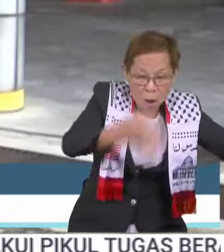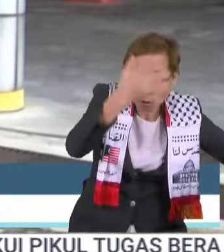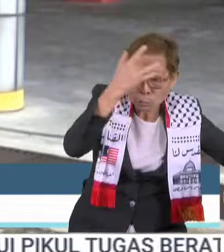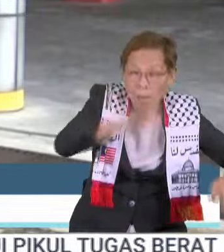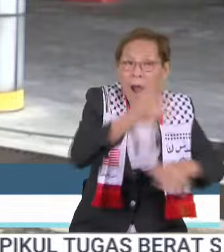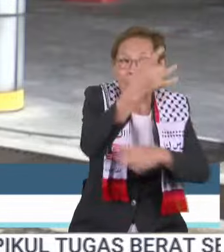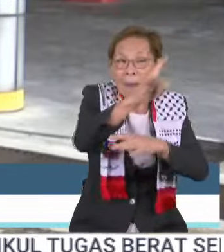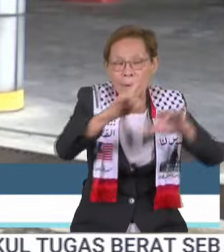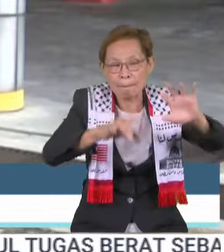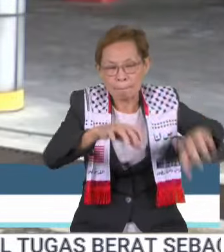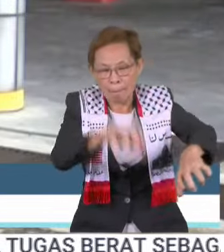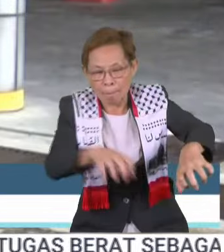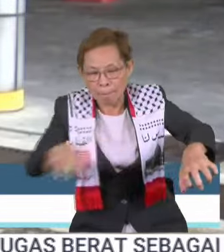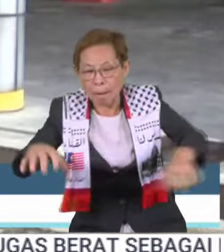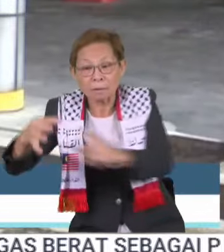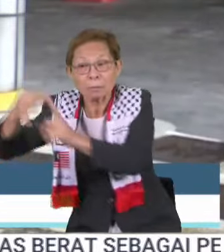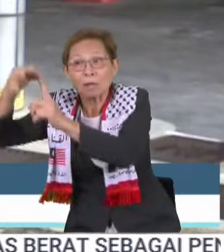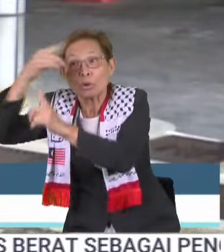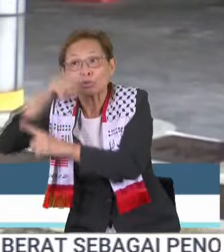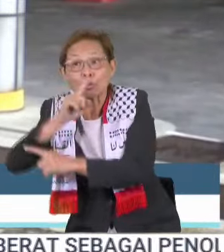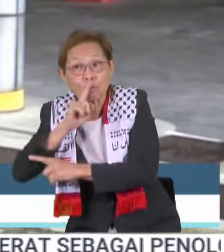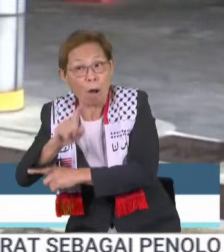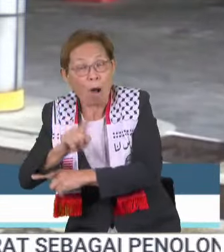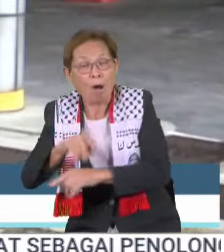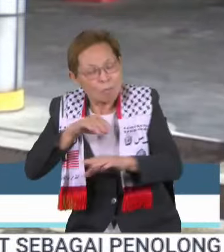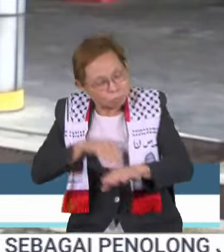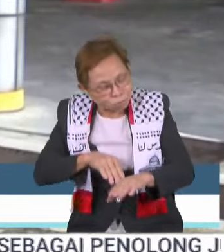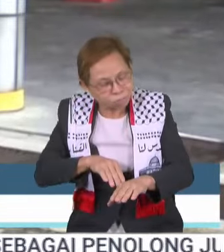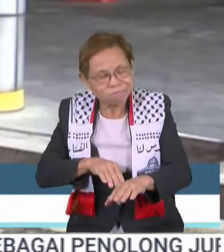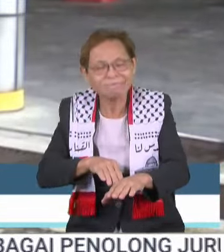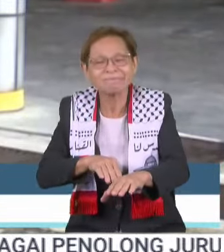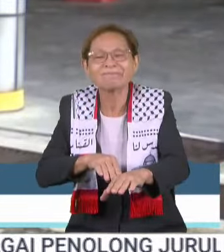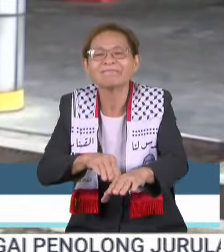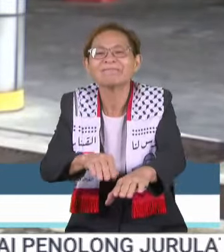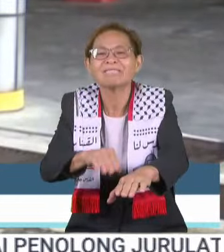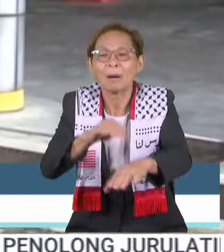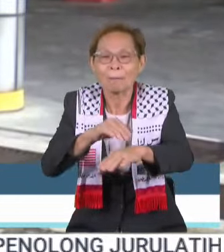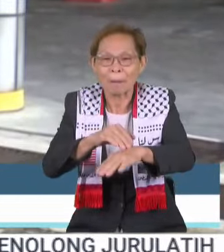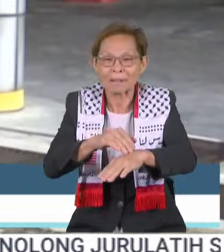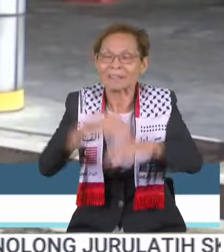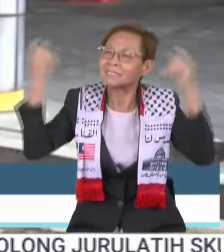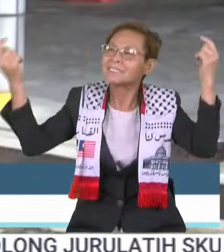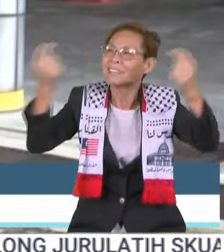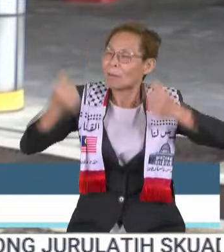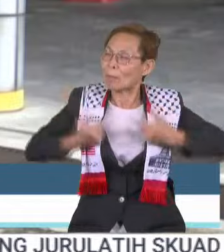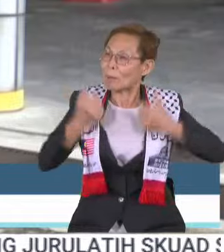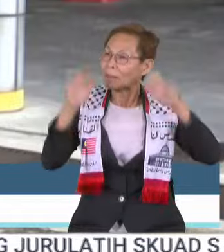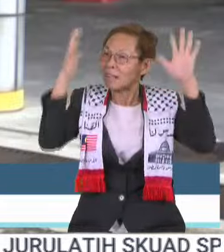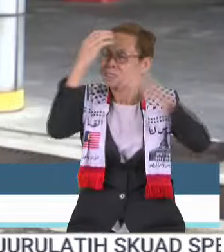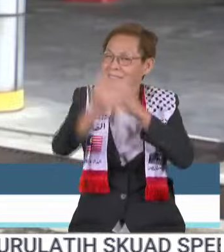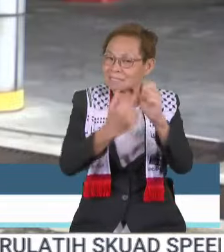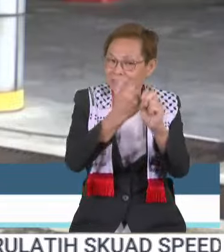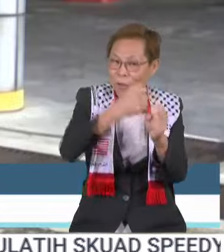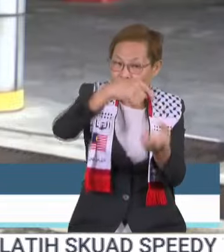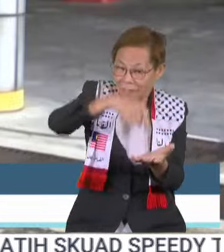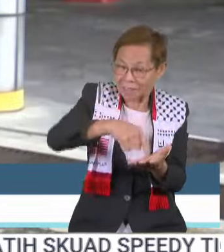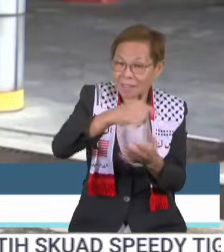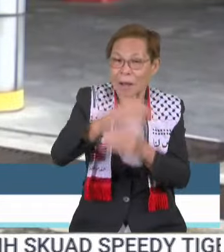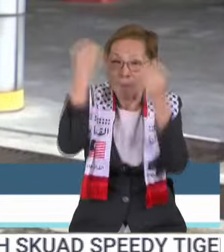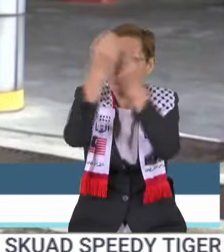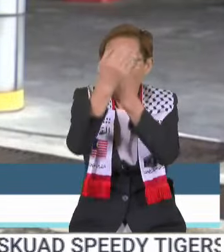18 lokasi strategik bagi memastikan aliran trafik lancar bersempena sambutan Aidilfitri tahun ini.